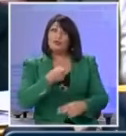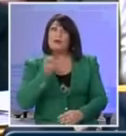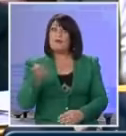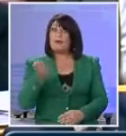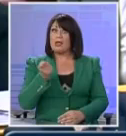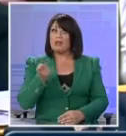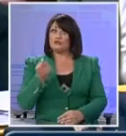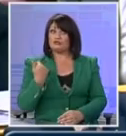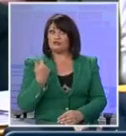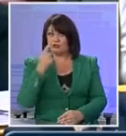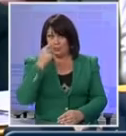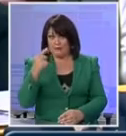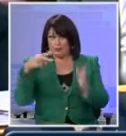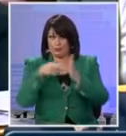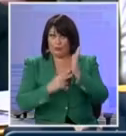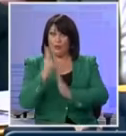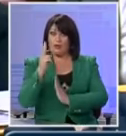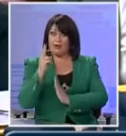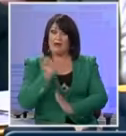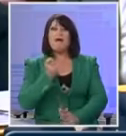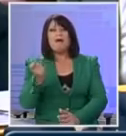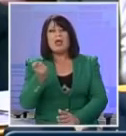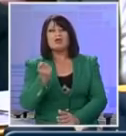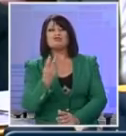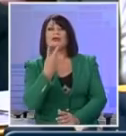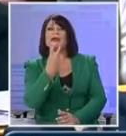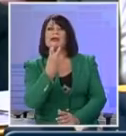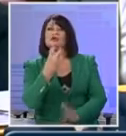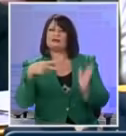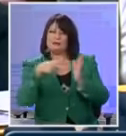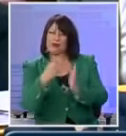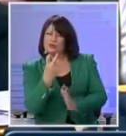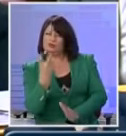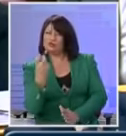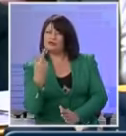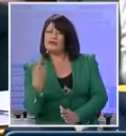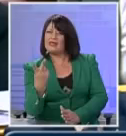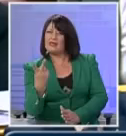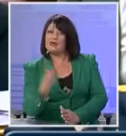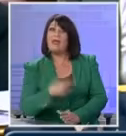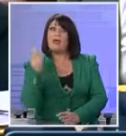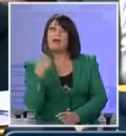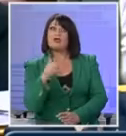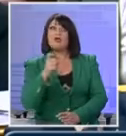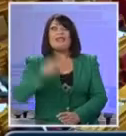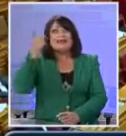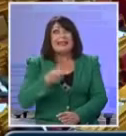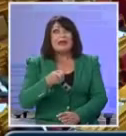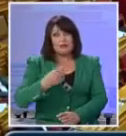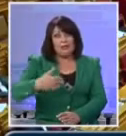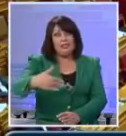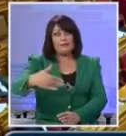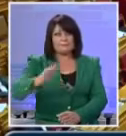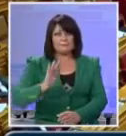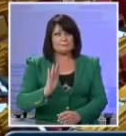το το νοέμβριο του 12 για το 20 και 22 πήγαινε για τα 110%